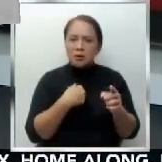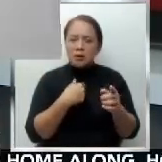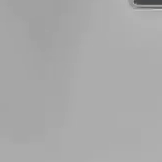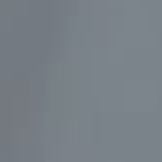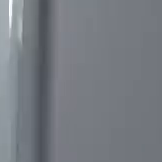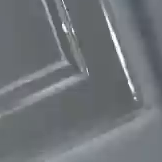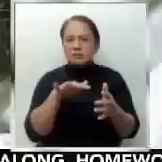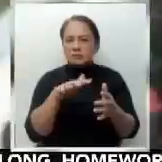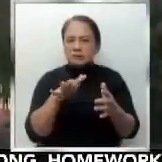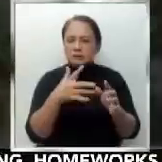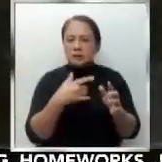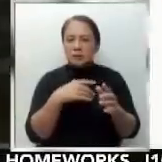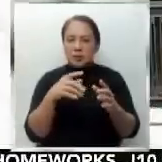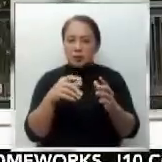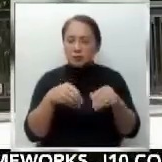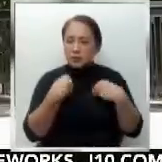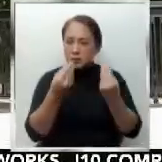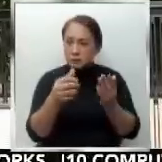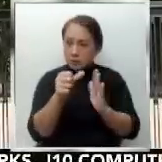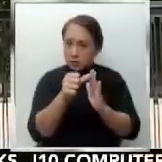Gonzalez.